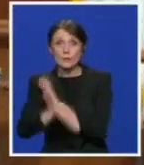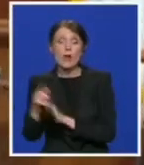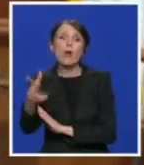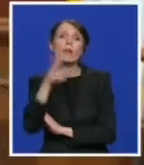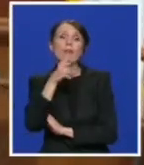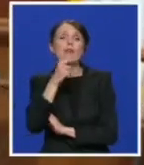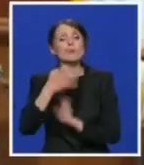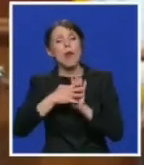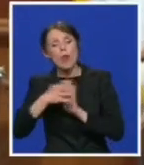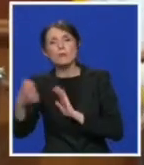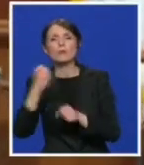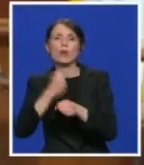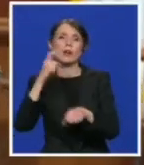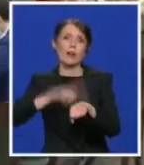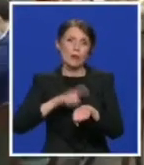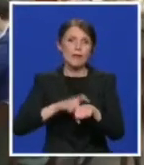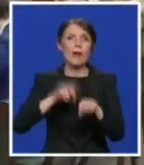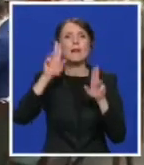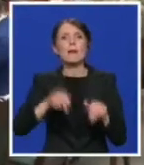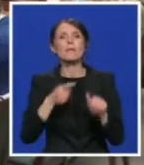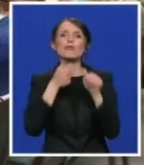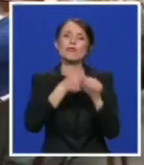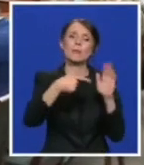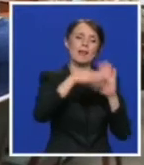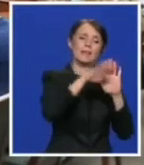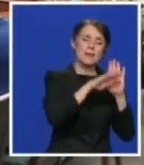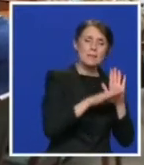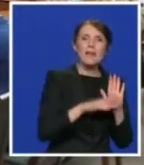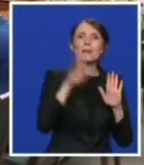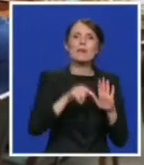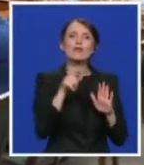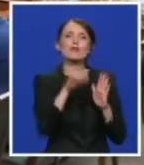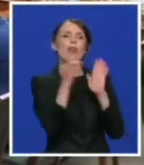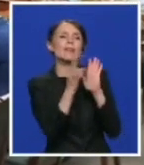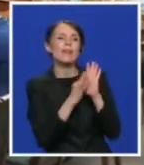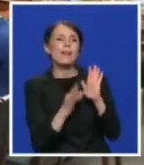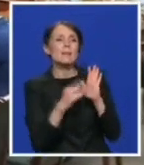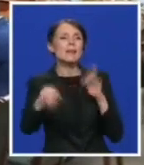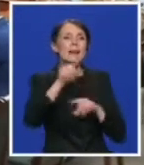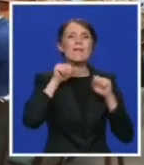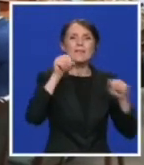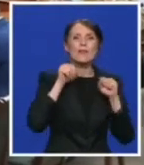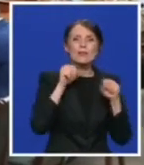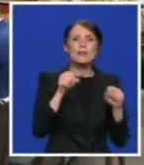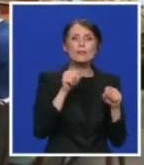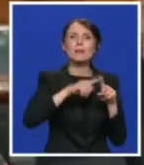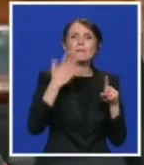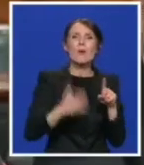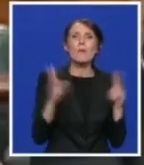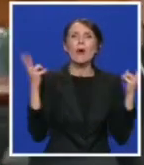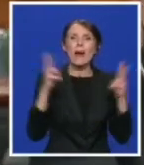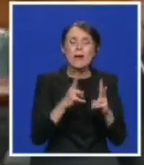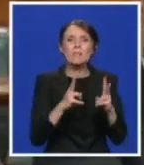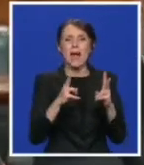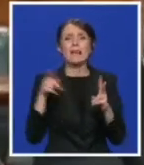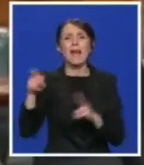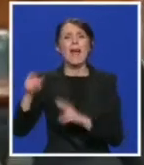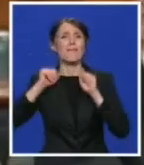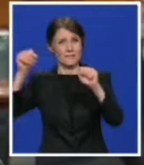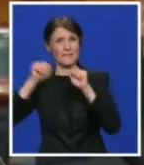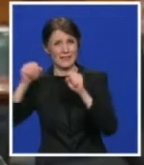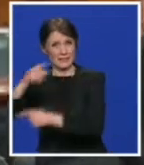vreme kako bi mogli da u skladu sa merama bolje rasporede termine vežbanja u teretanama. Predstavnici fitness zajednice spremni su da učestvuju